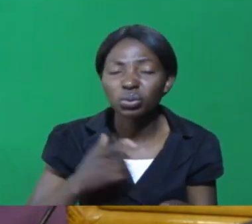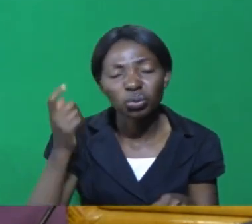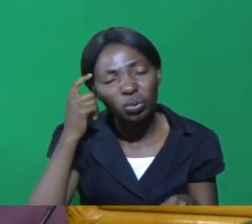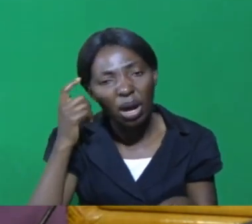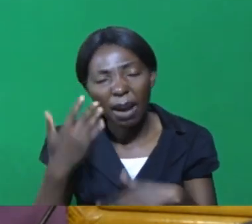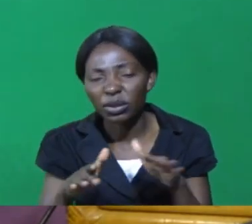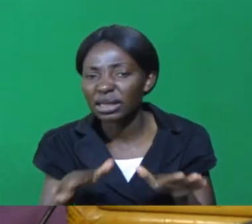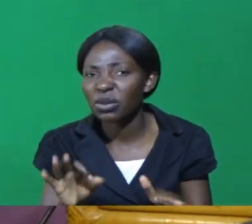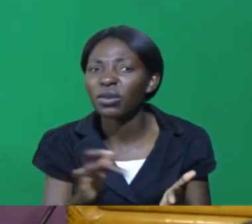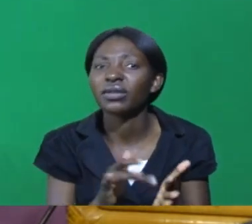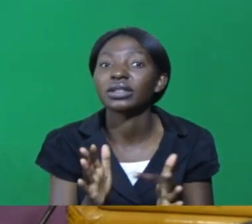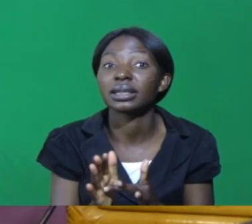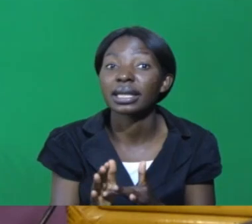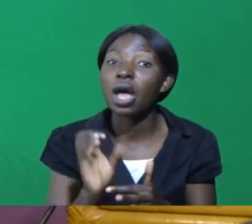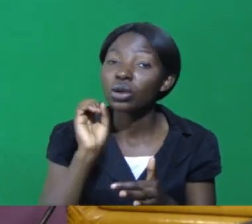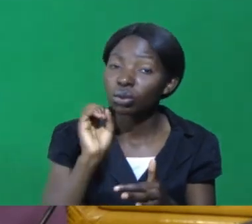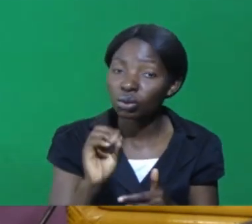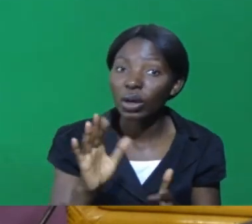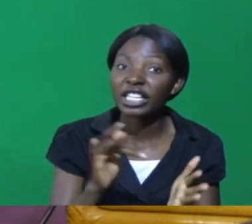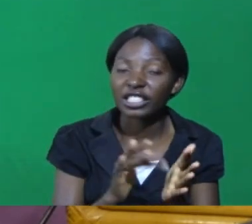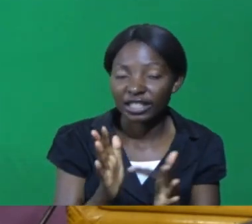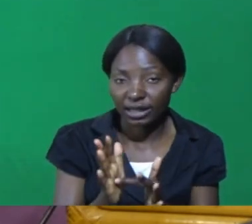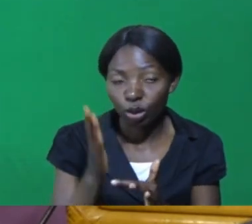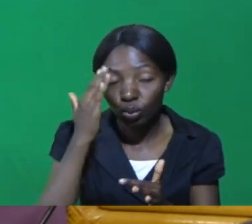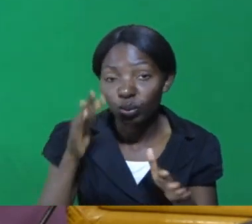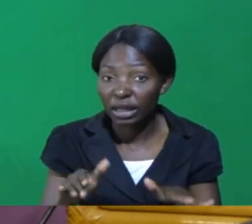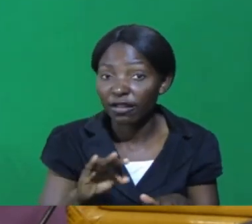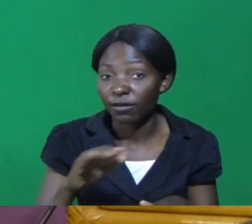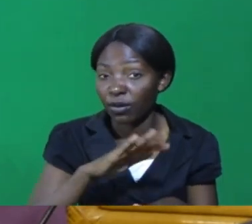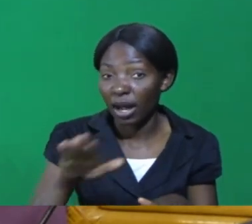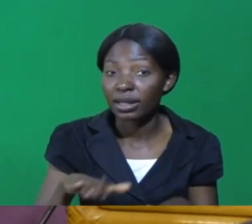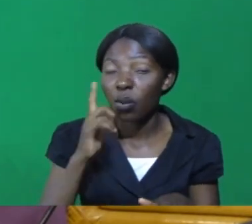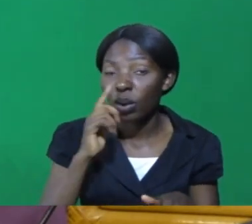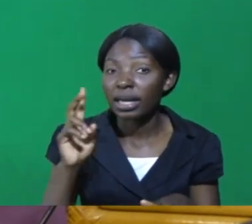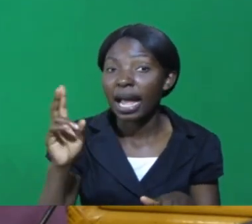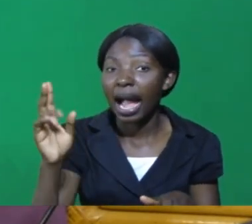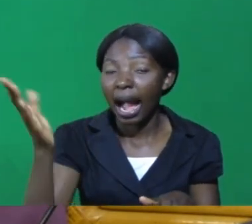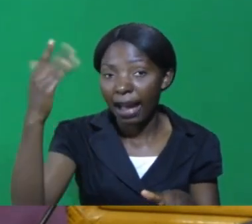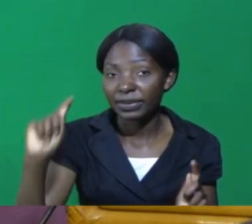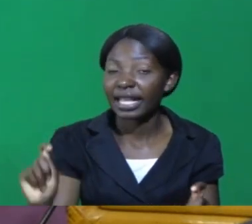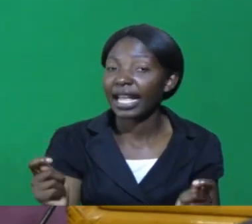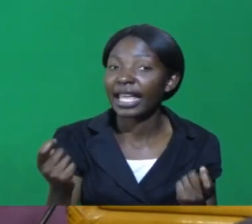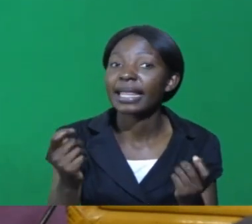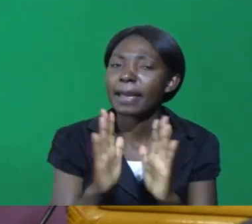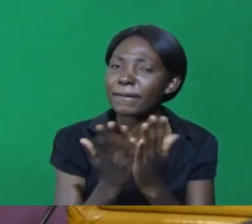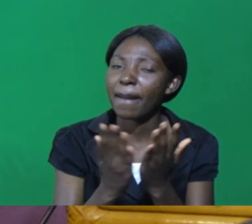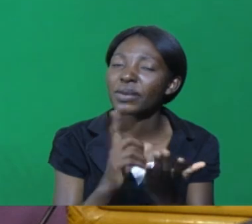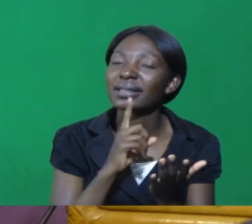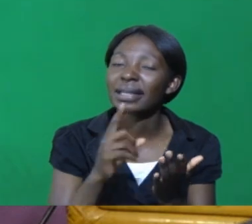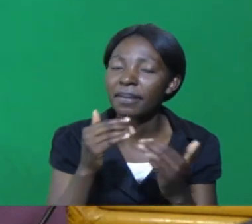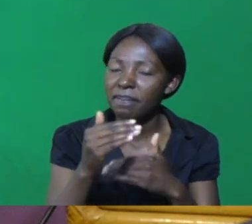naJesu pamuchinjiko. Ndopatiri kutoti iye Jesu akatifira pamuchinjiko paachadzoka pechipiri, bhaibheri riri kuti asati